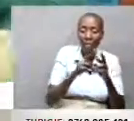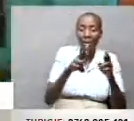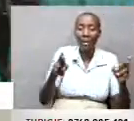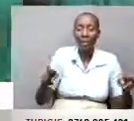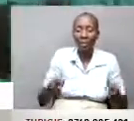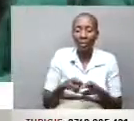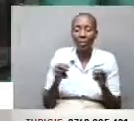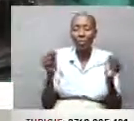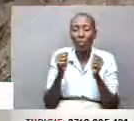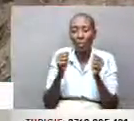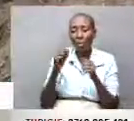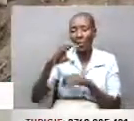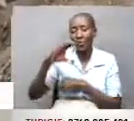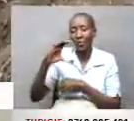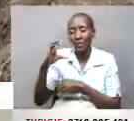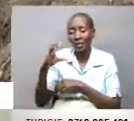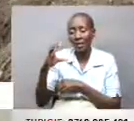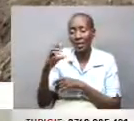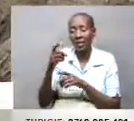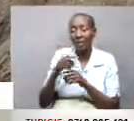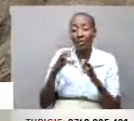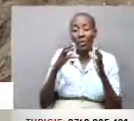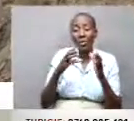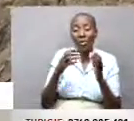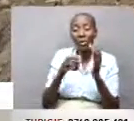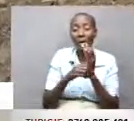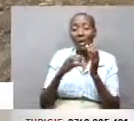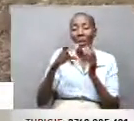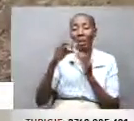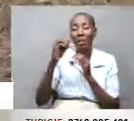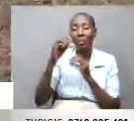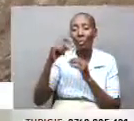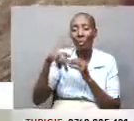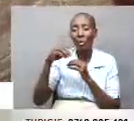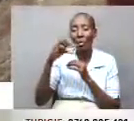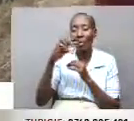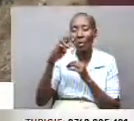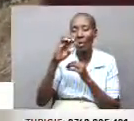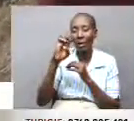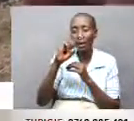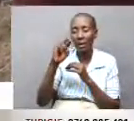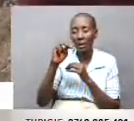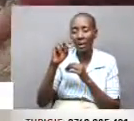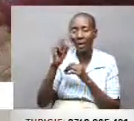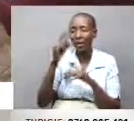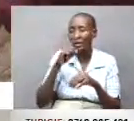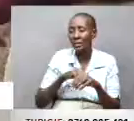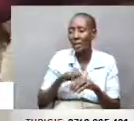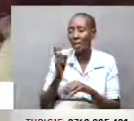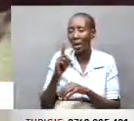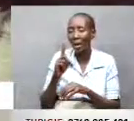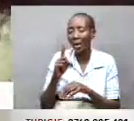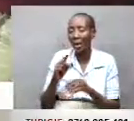ya City. Kulingana na kikundi cha Cop Green, sio mara yao ya kwanza kupatana na maiti wakiokota na vijusi